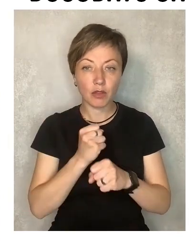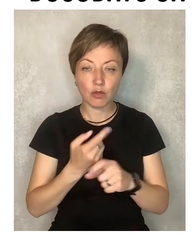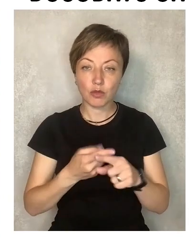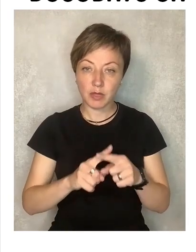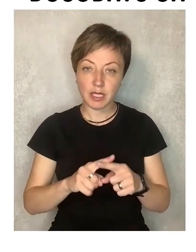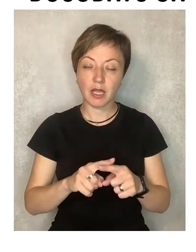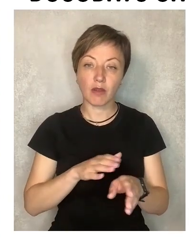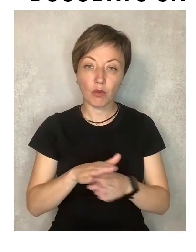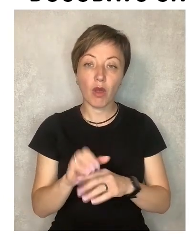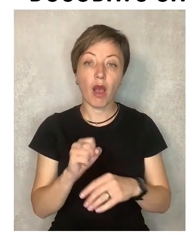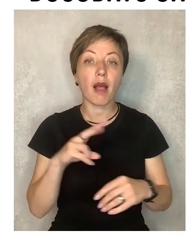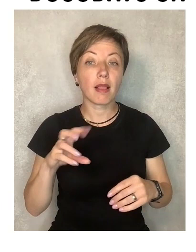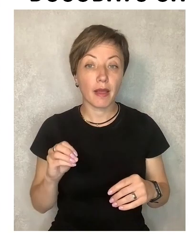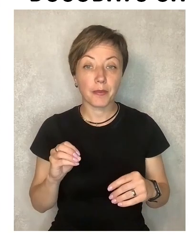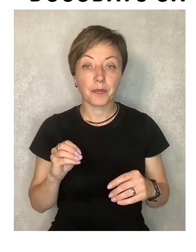Але